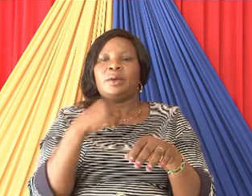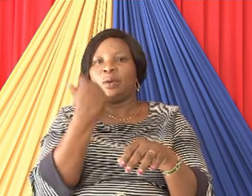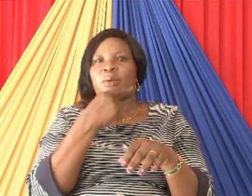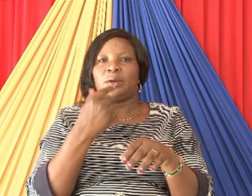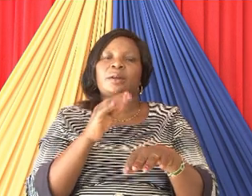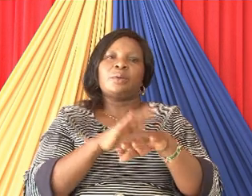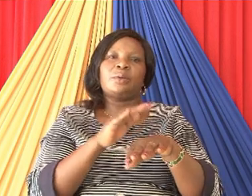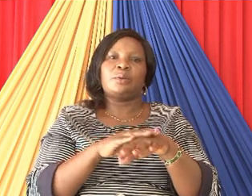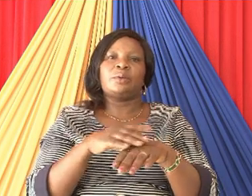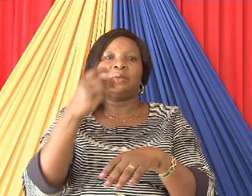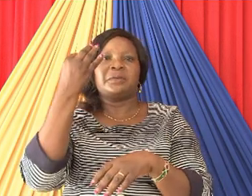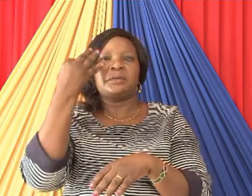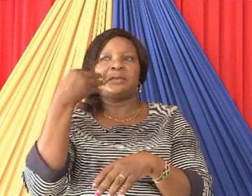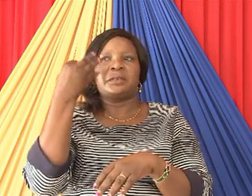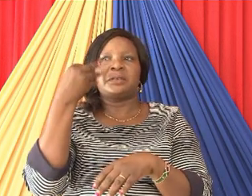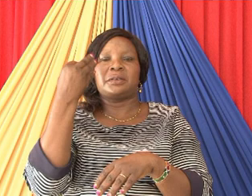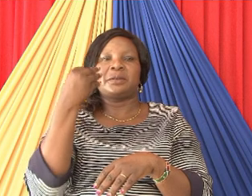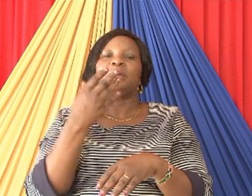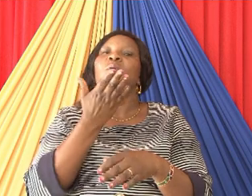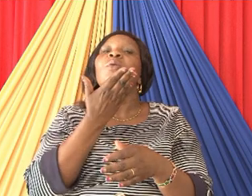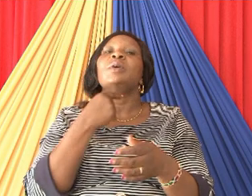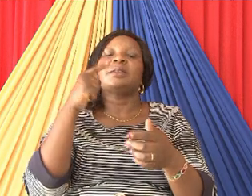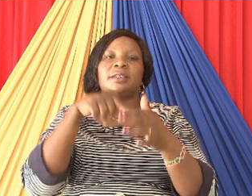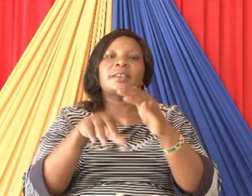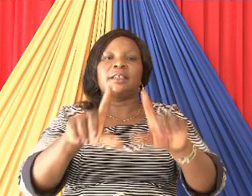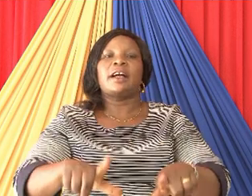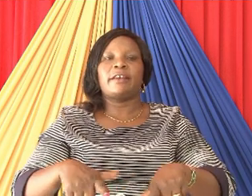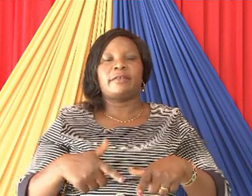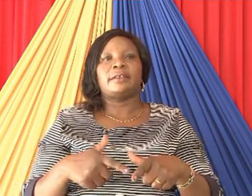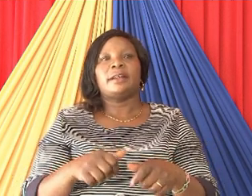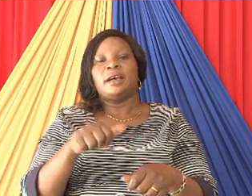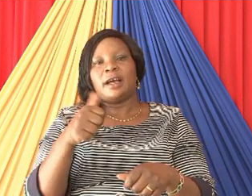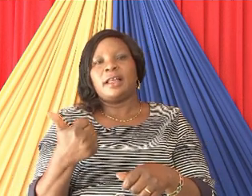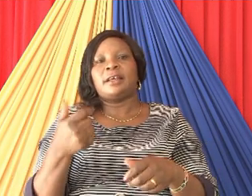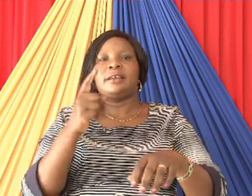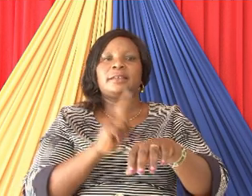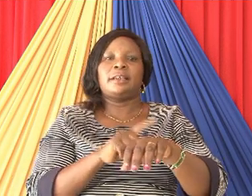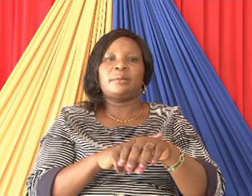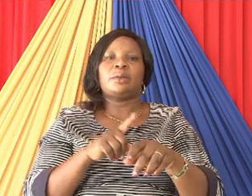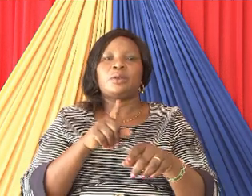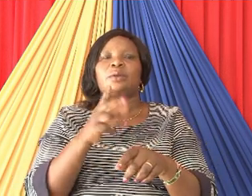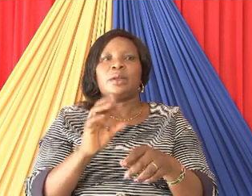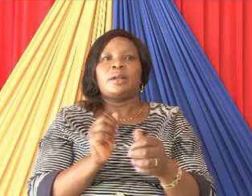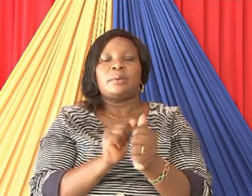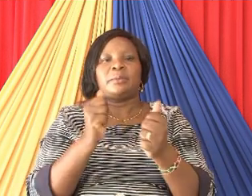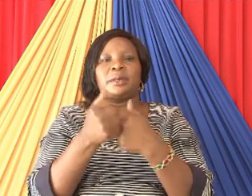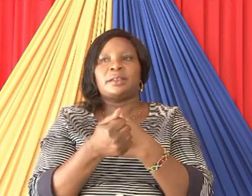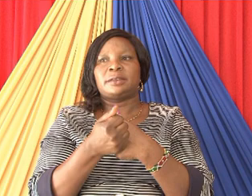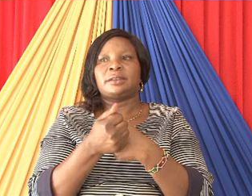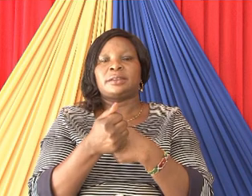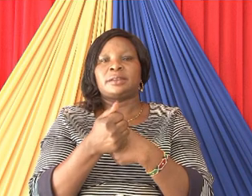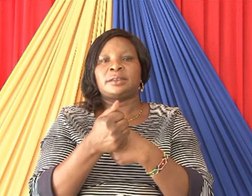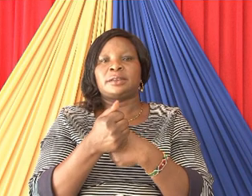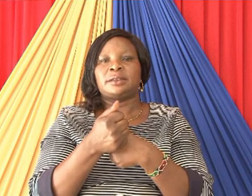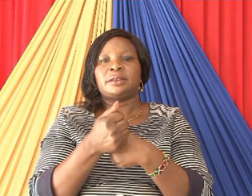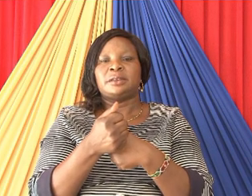kwako, wale watu ambao unatamani maisha yao, wakati mwingine ukiwauliza yale mambo wamepitia, hata hauwezi